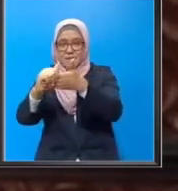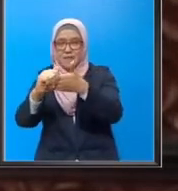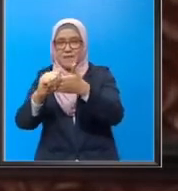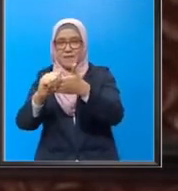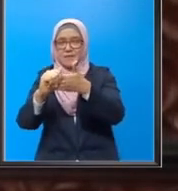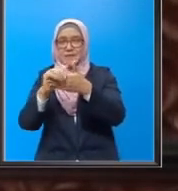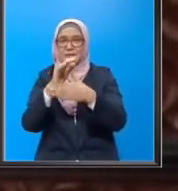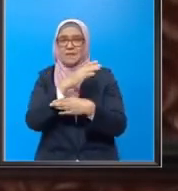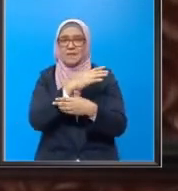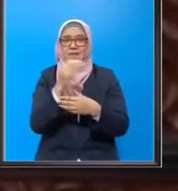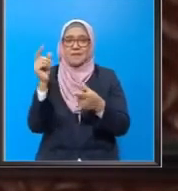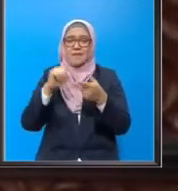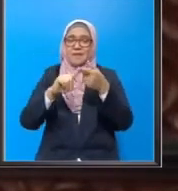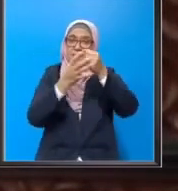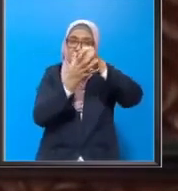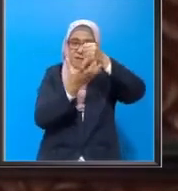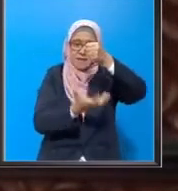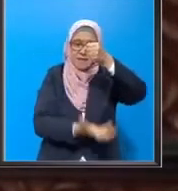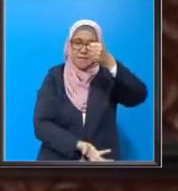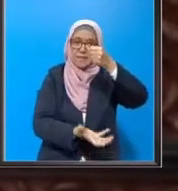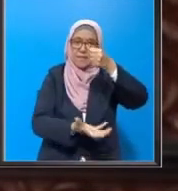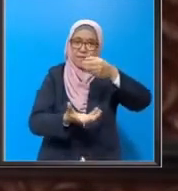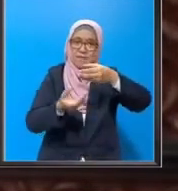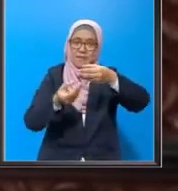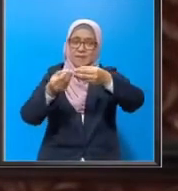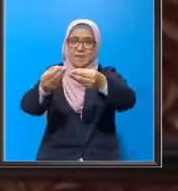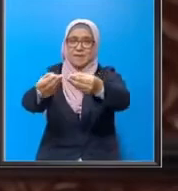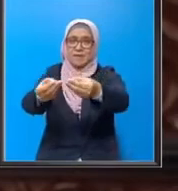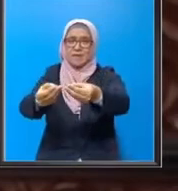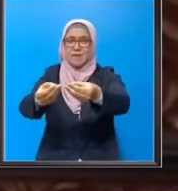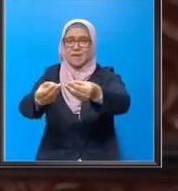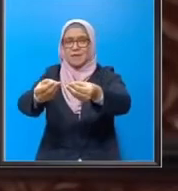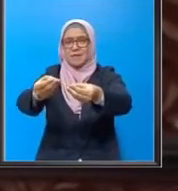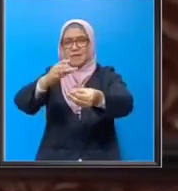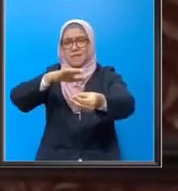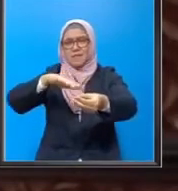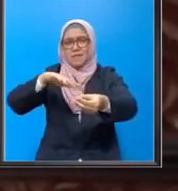dana danau yang diperuntukkan hampir